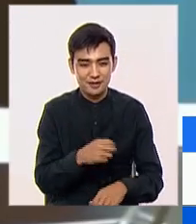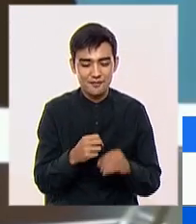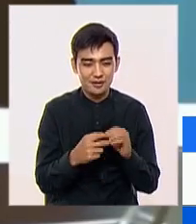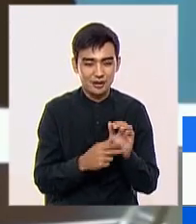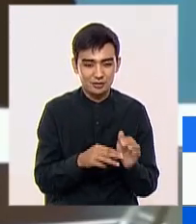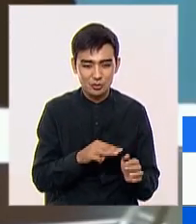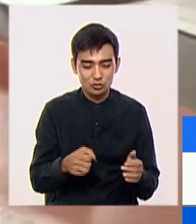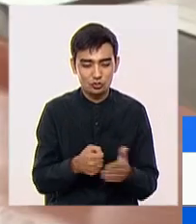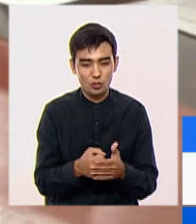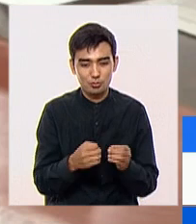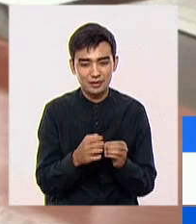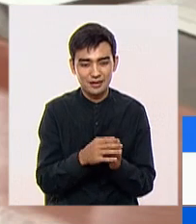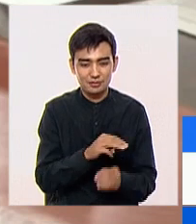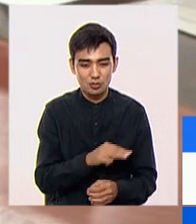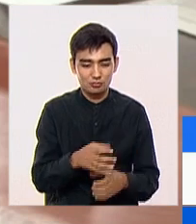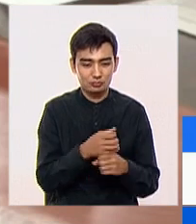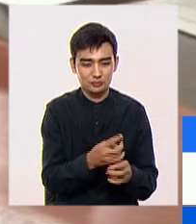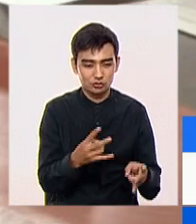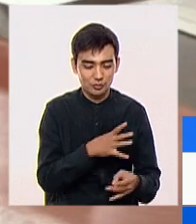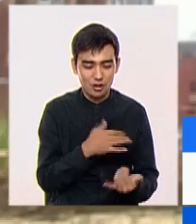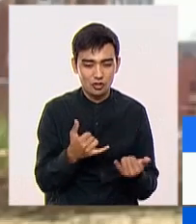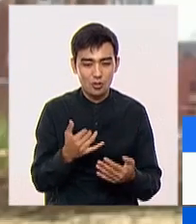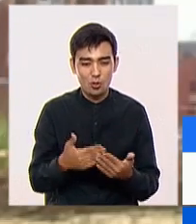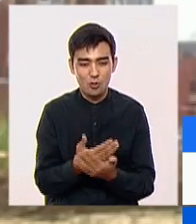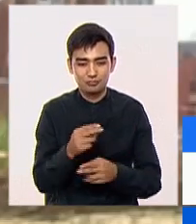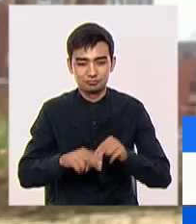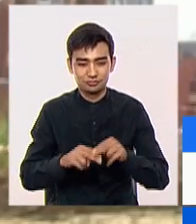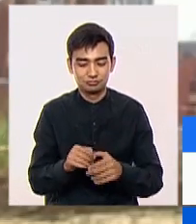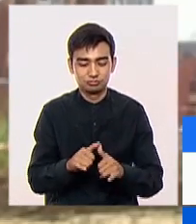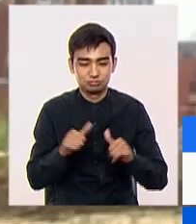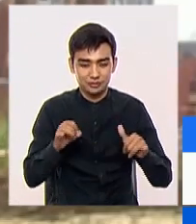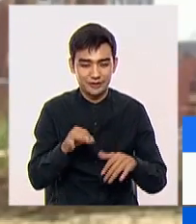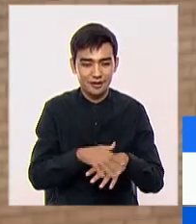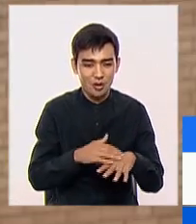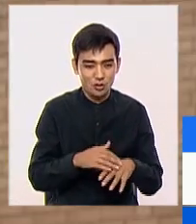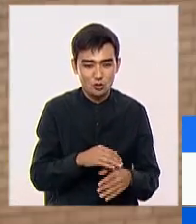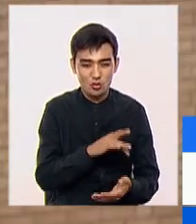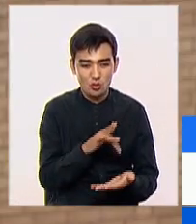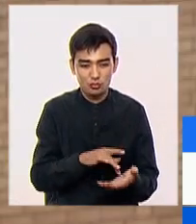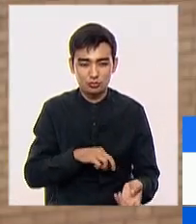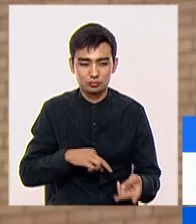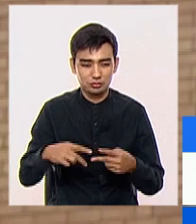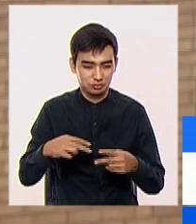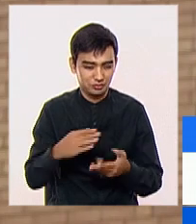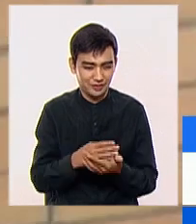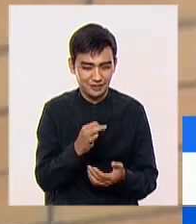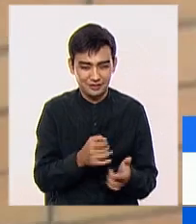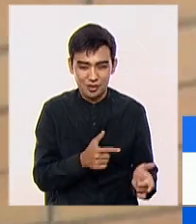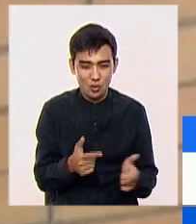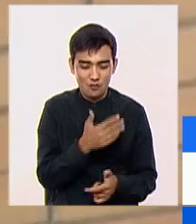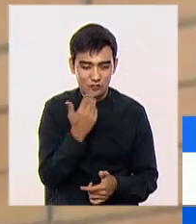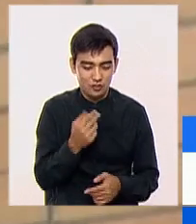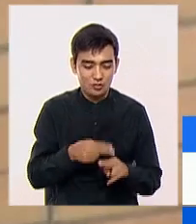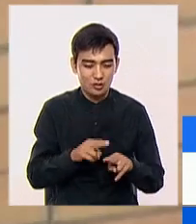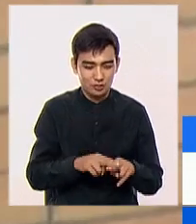15 миллионға дейін азайту ұсынды. Өйткені қазір жаңа құрылыстың үлесі артып, халықтың жаппай қалаға көшуінен қажетті инфрақұрылым дайын болмай шығыпты.